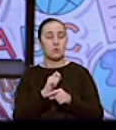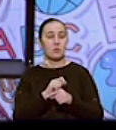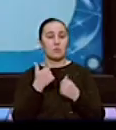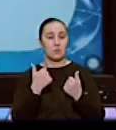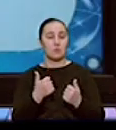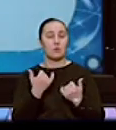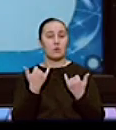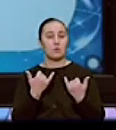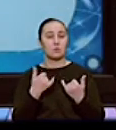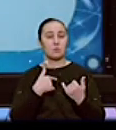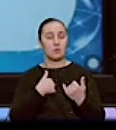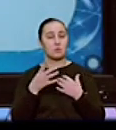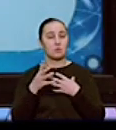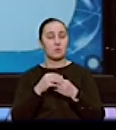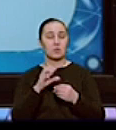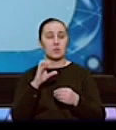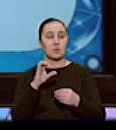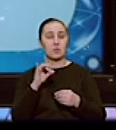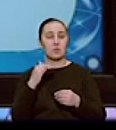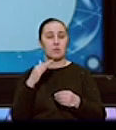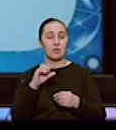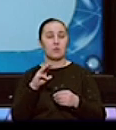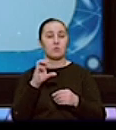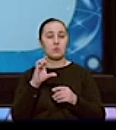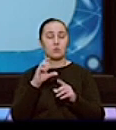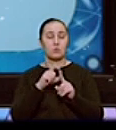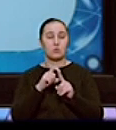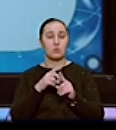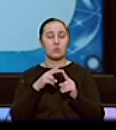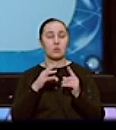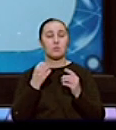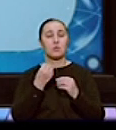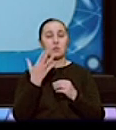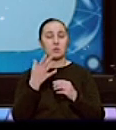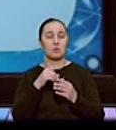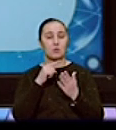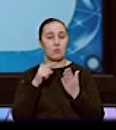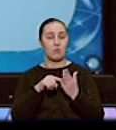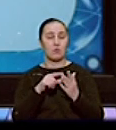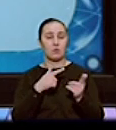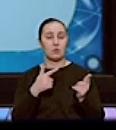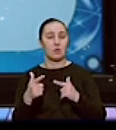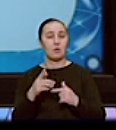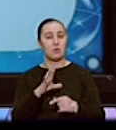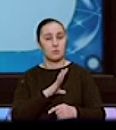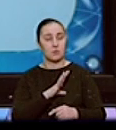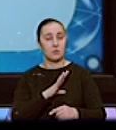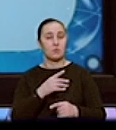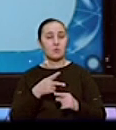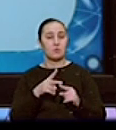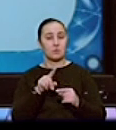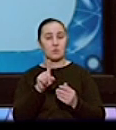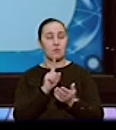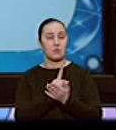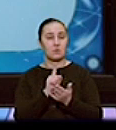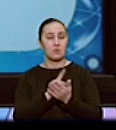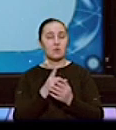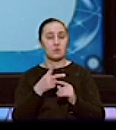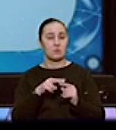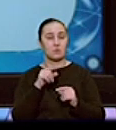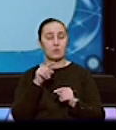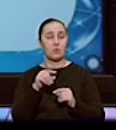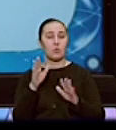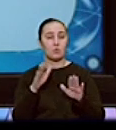yaxshi. Hozir men sizlarga sifat so'z turkumiga oid bir nechta savollarni tayyorlab kelganman. Sizni vazifangiz